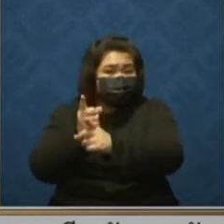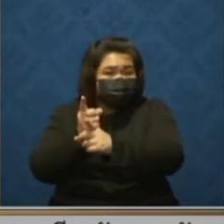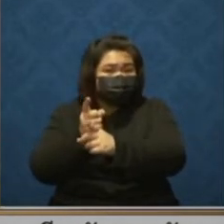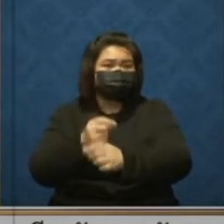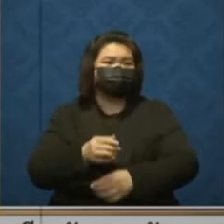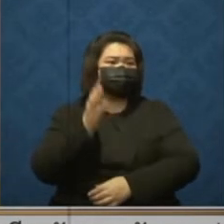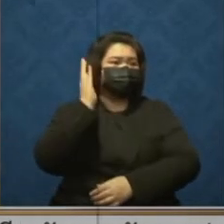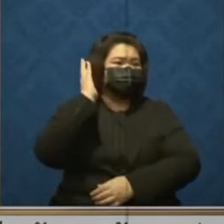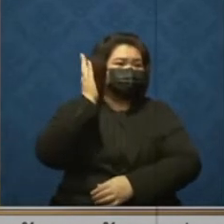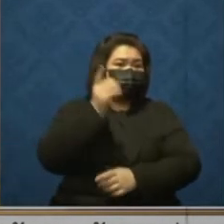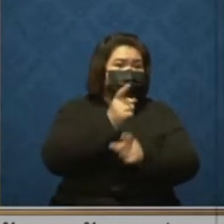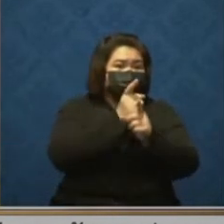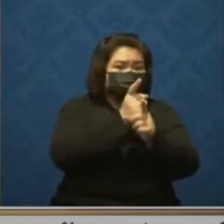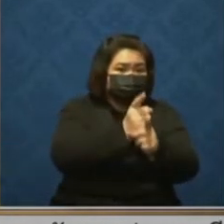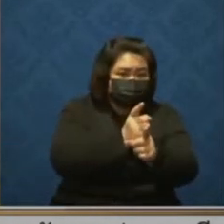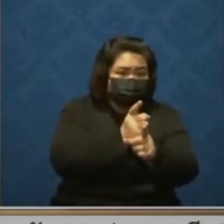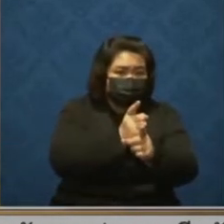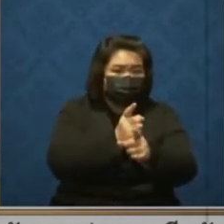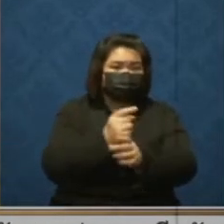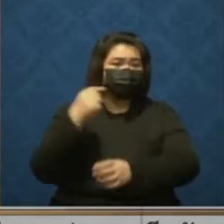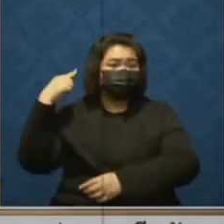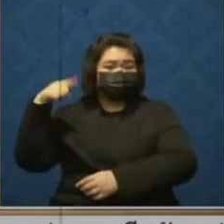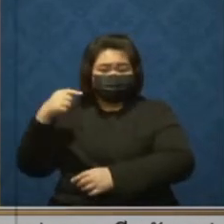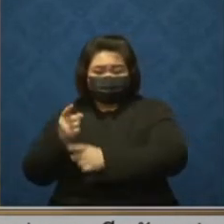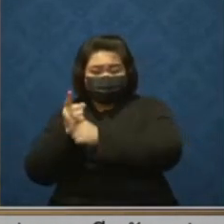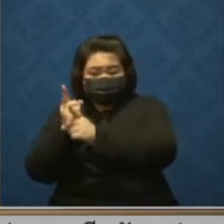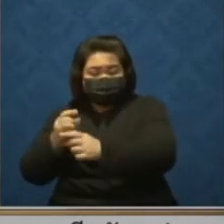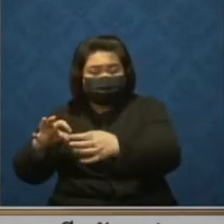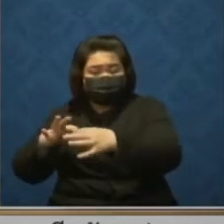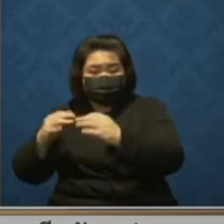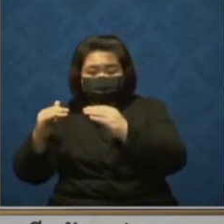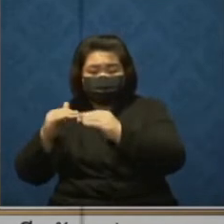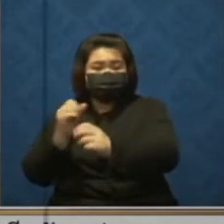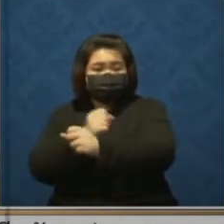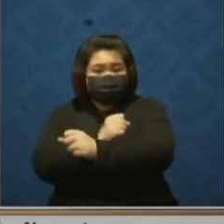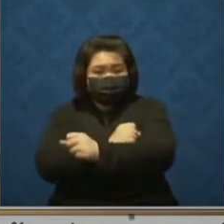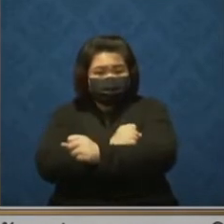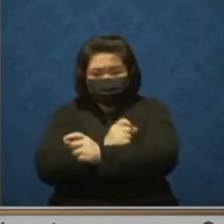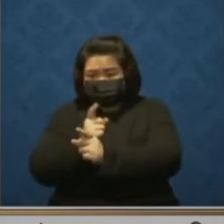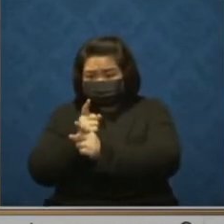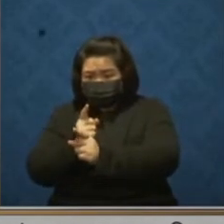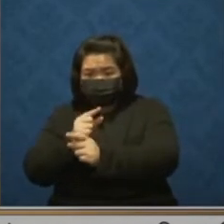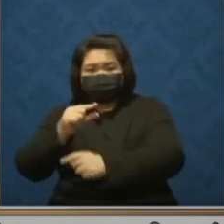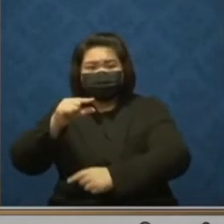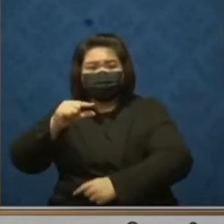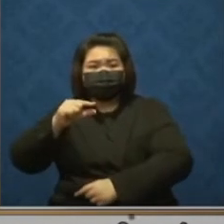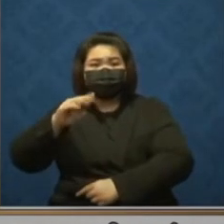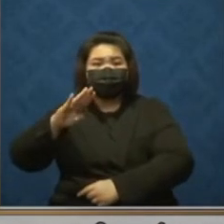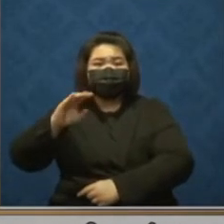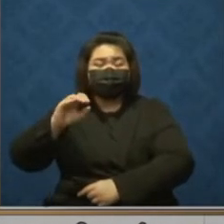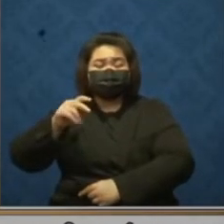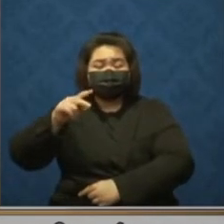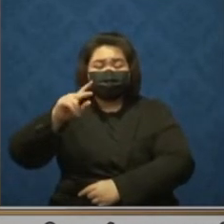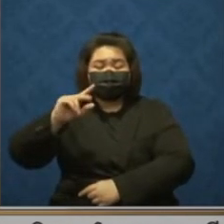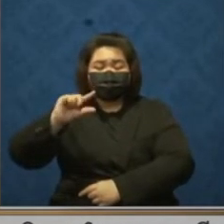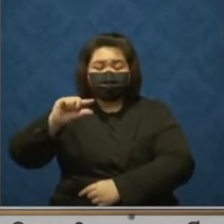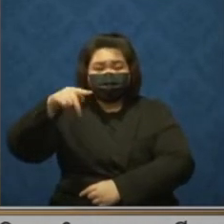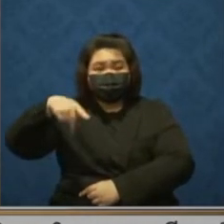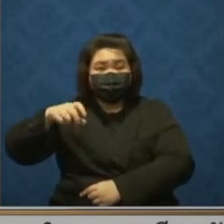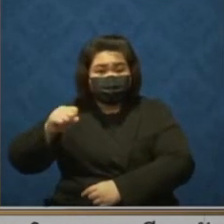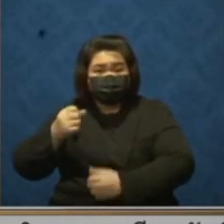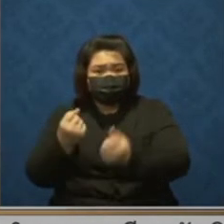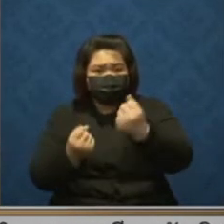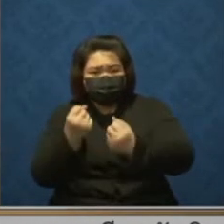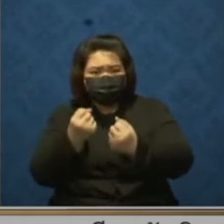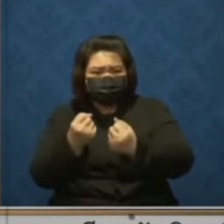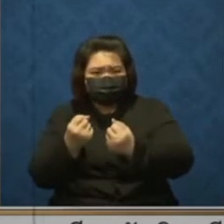ศรีไพนนทรีนะเคลื่อนไหวทางด้านสิทธิแรงงานล้วนแล้วแต่โดนติดชี PSที่รถส่วนตัวทั้งสิ้นก็ทำ